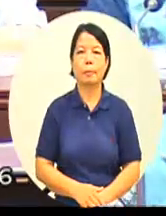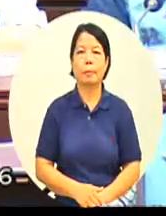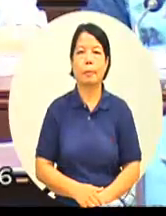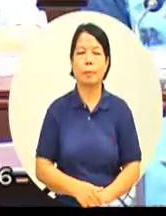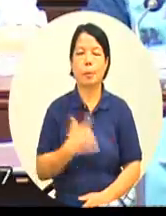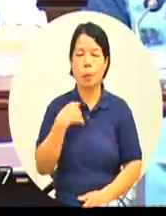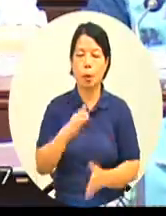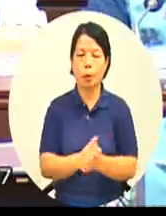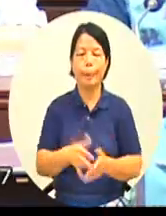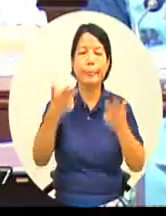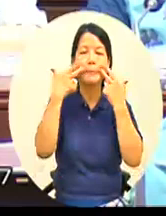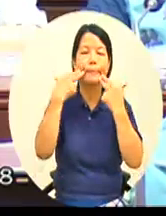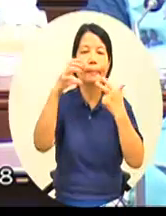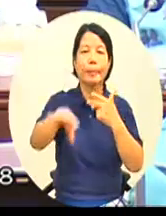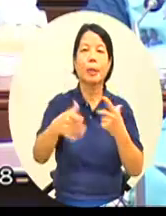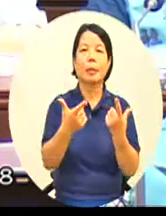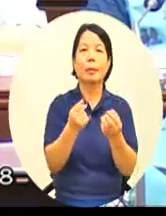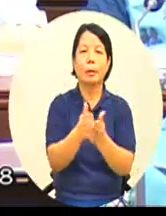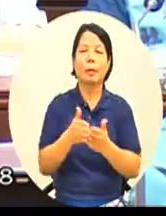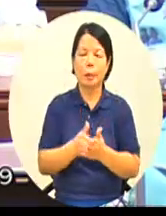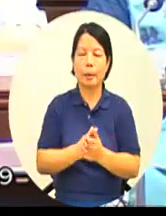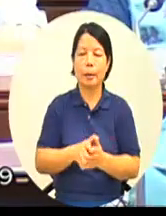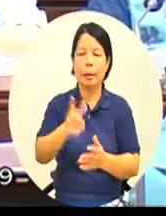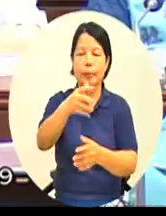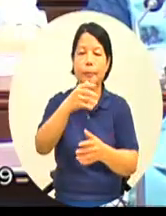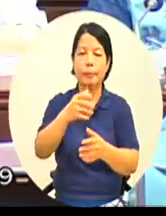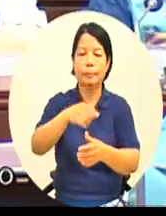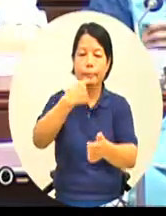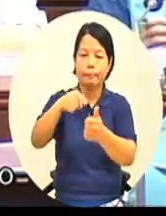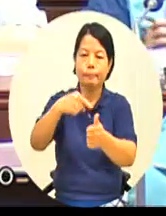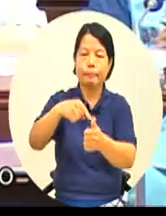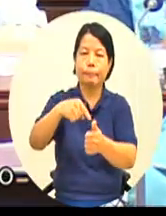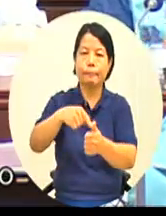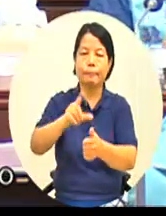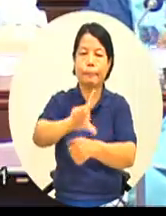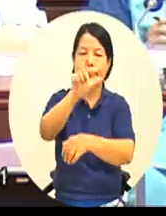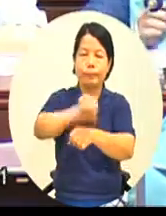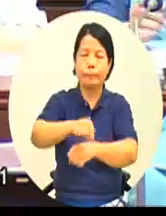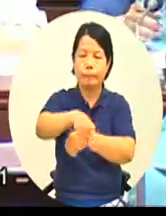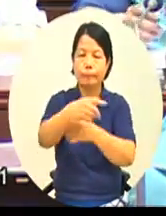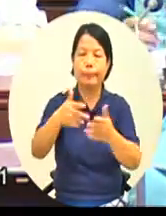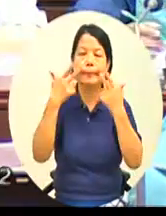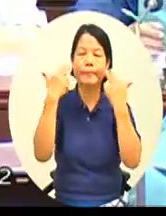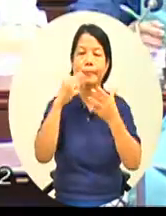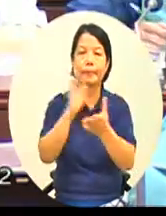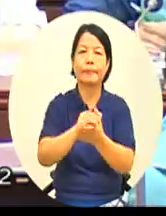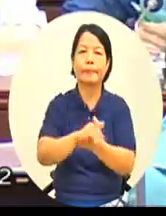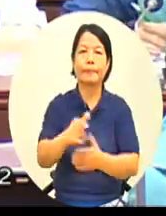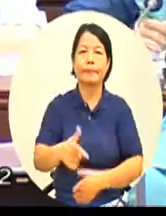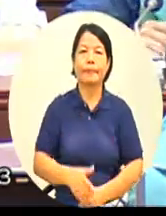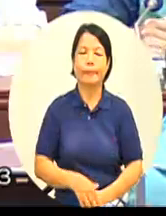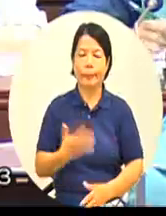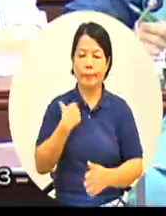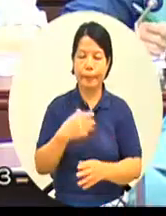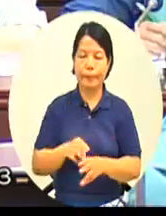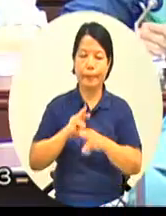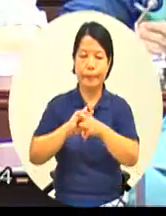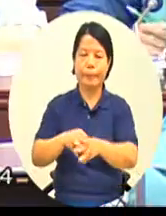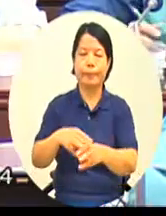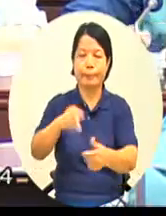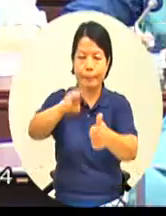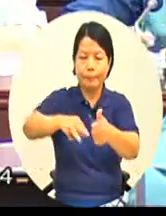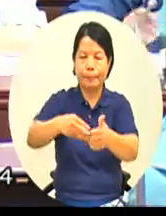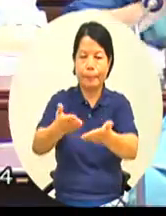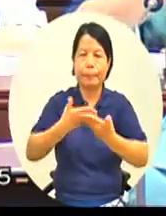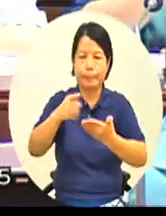原乡部落，我们也在地开课，希望原乡的朋友们他可以出来受这个训练，